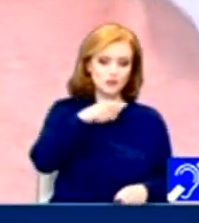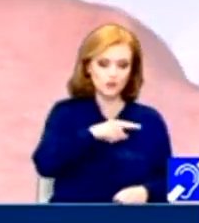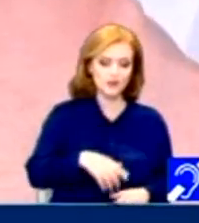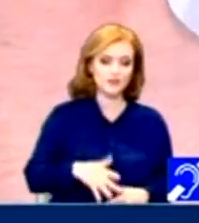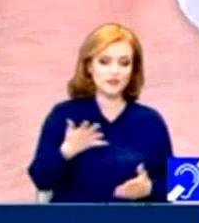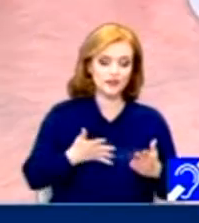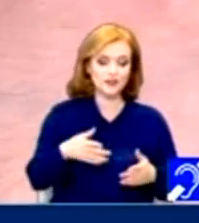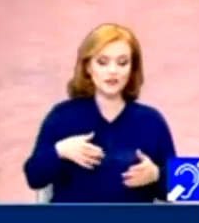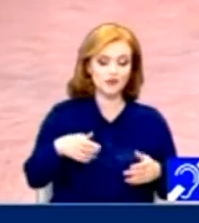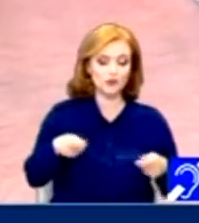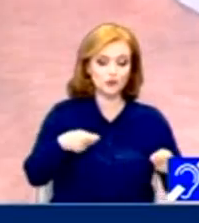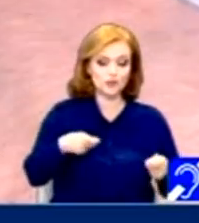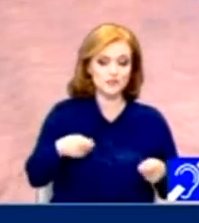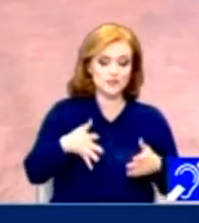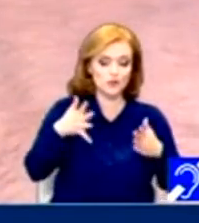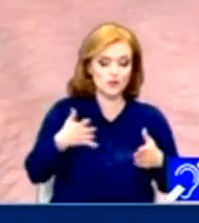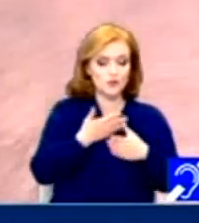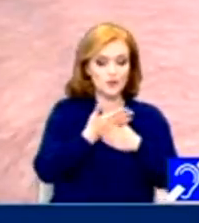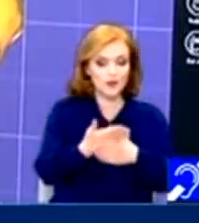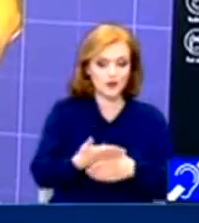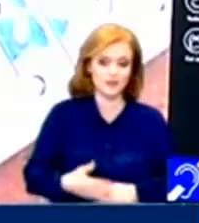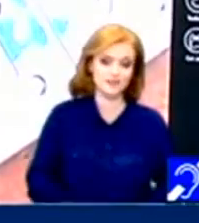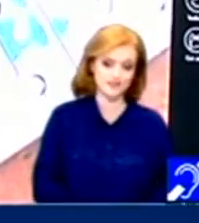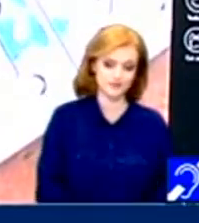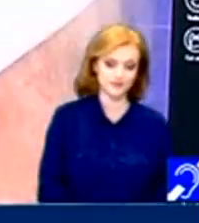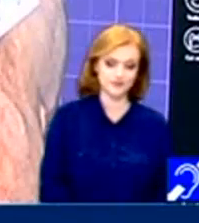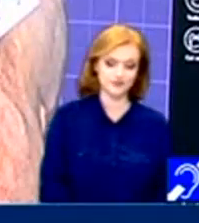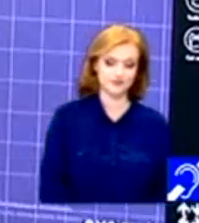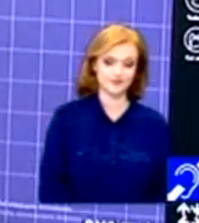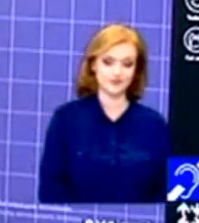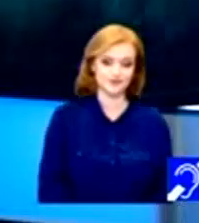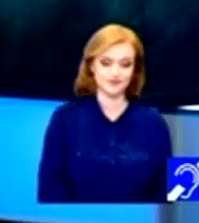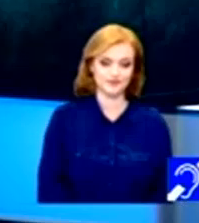ar investi în promovare, capitol la care Chișinăul este codaș în zonă.